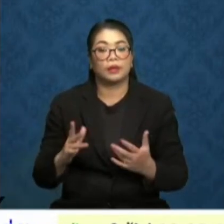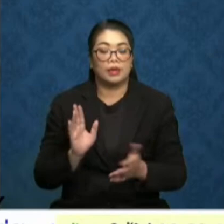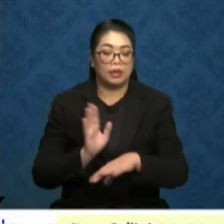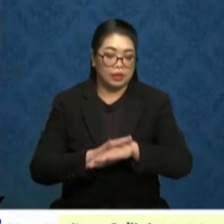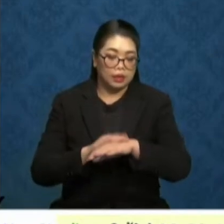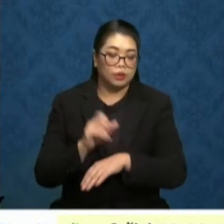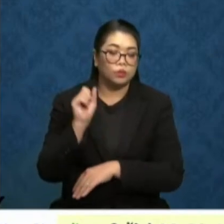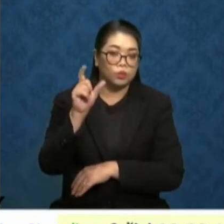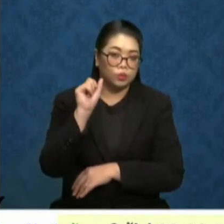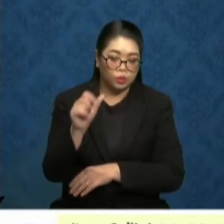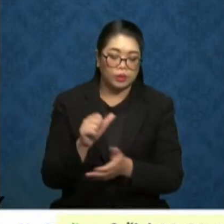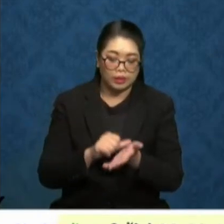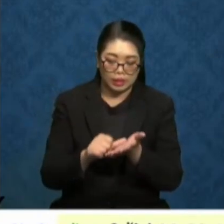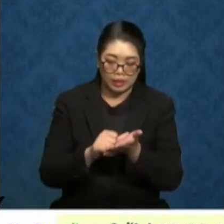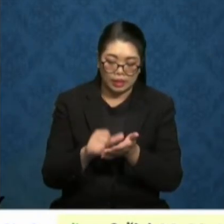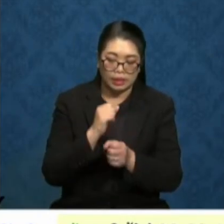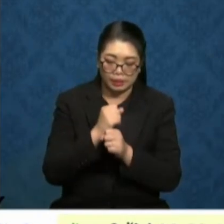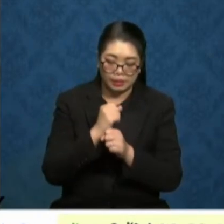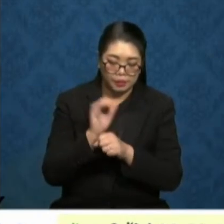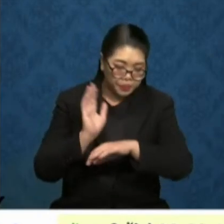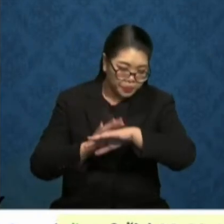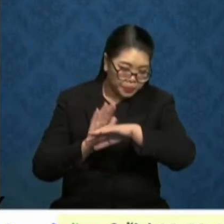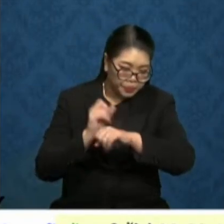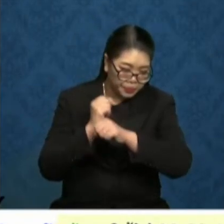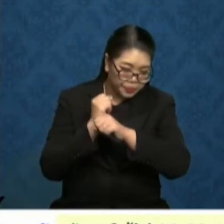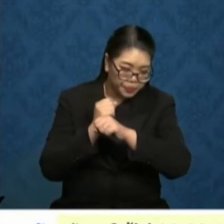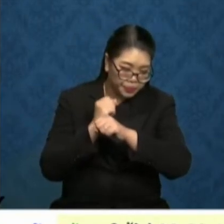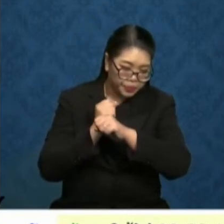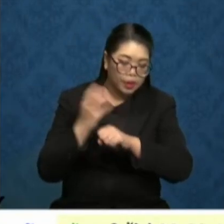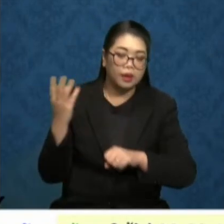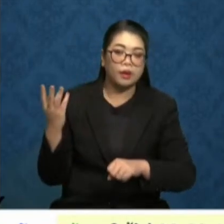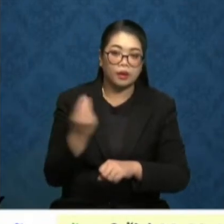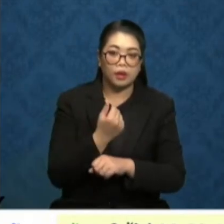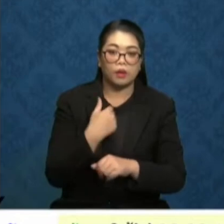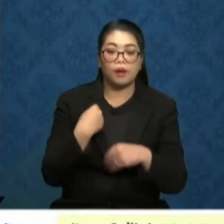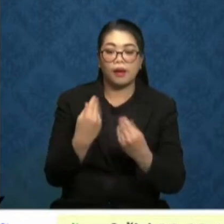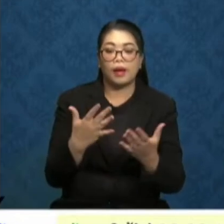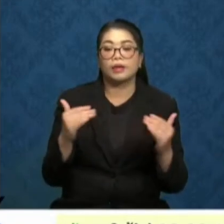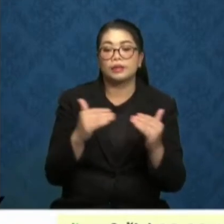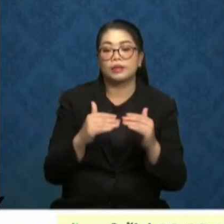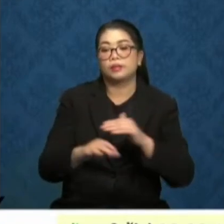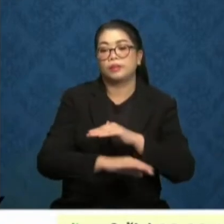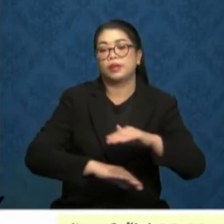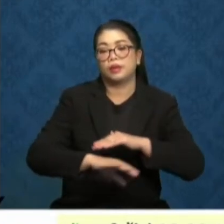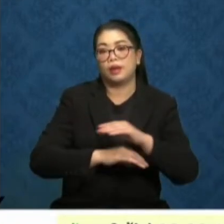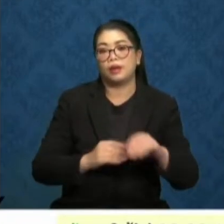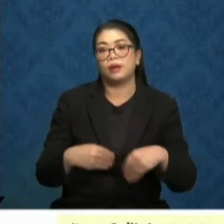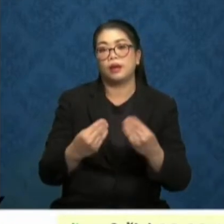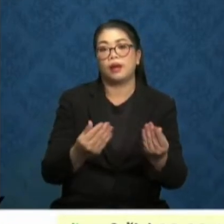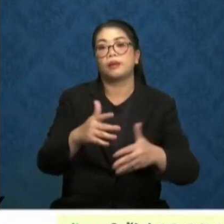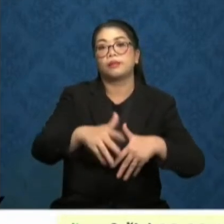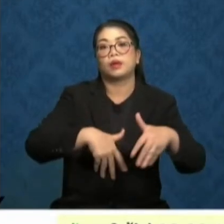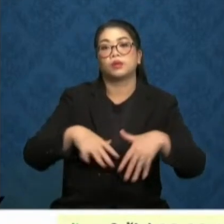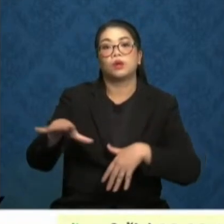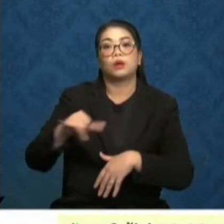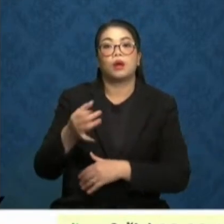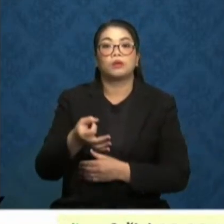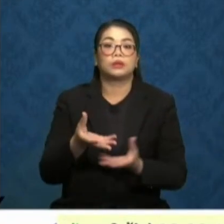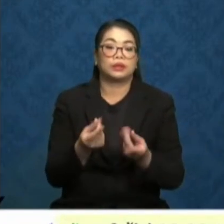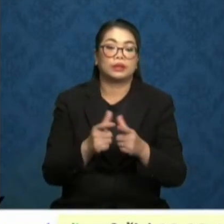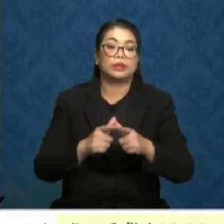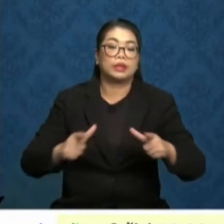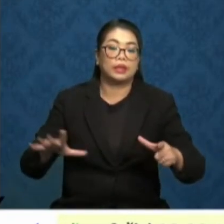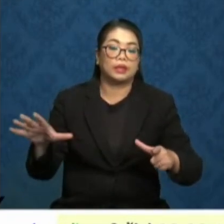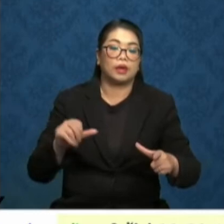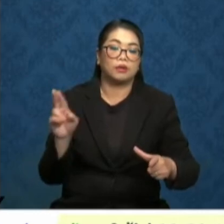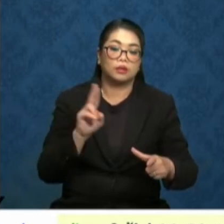จะเล็ จำเง Gods kran ให้เสร็ โดยไอย่น้อยที่สดนะครั จะได้โรจะแล คุชนที่พน้ปจจชน ซึเปใ alligator เหมือน